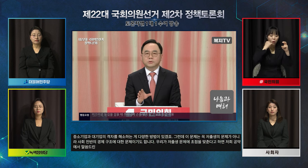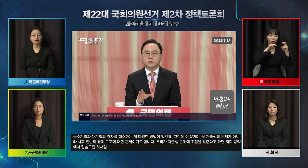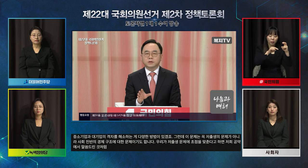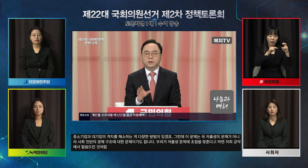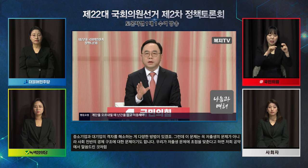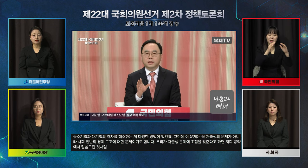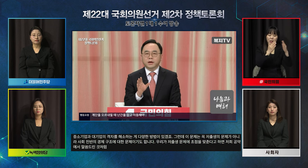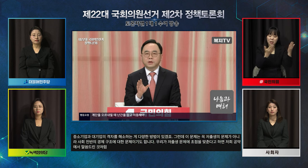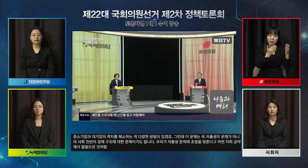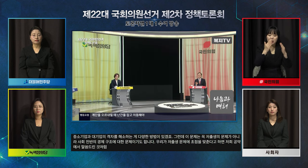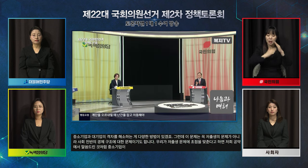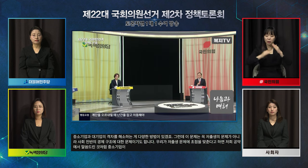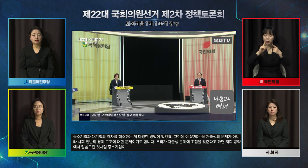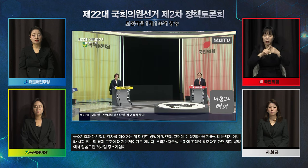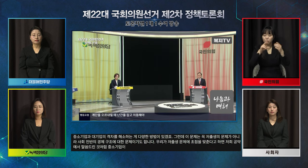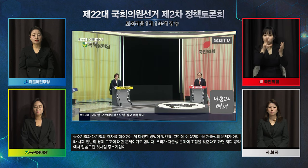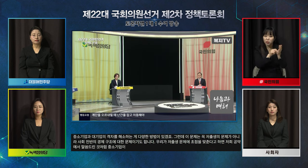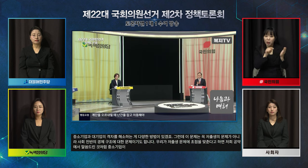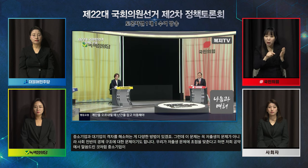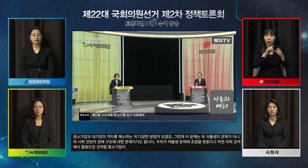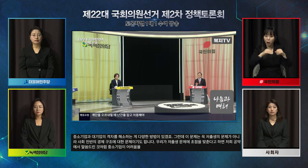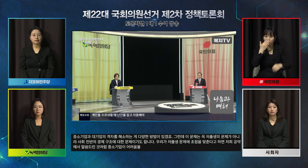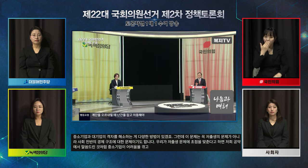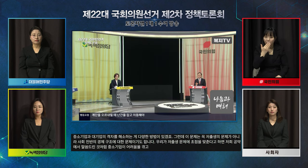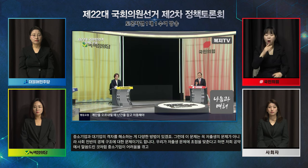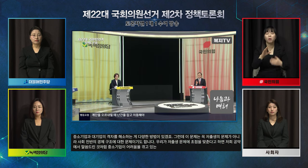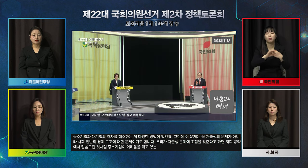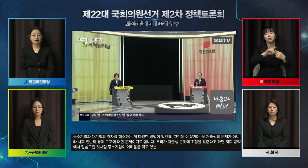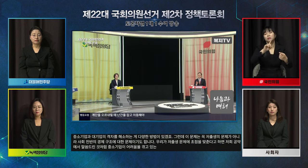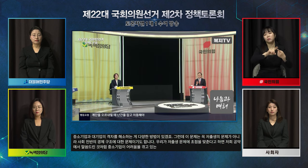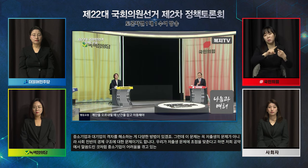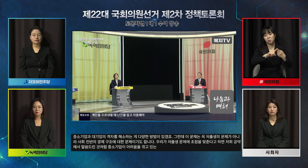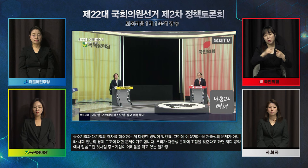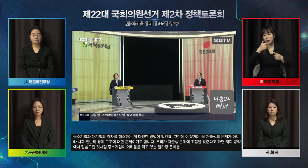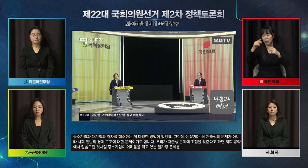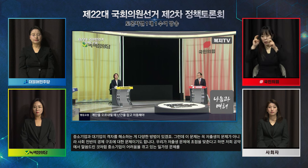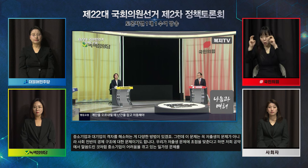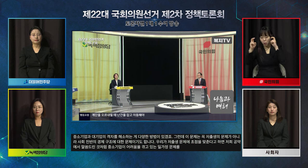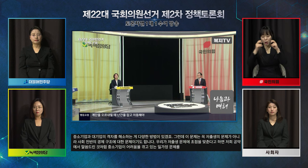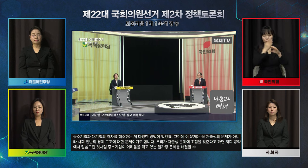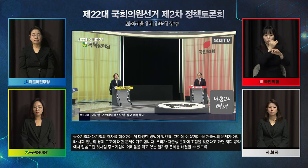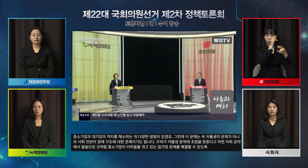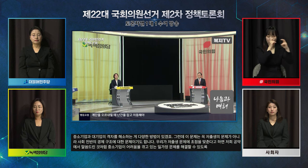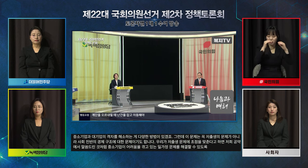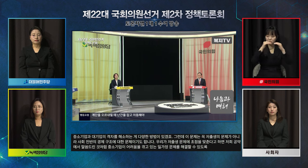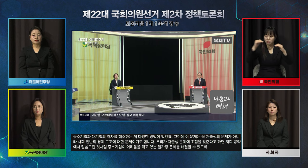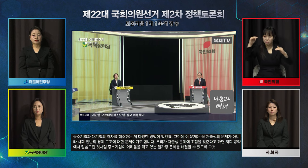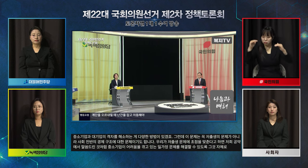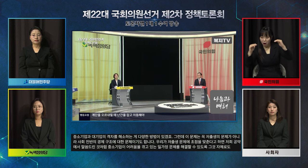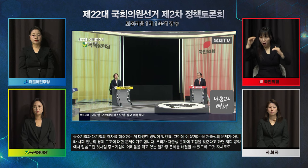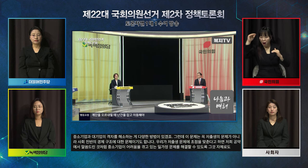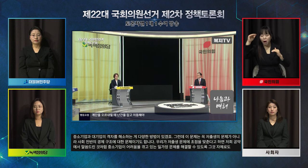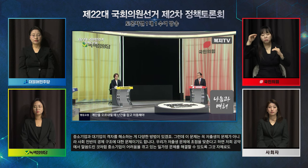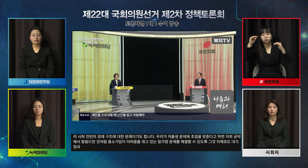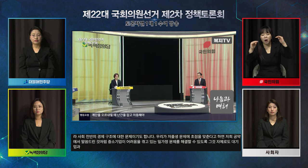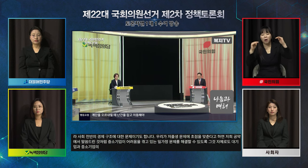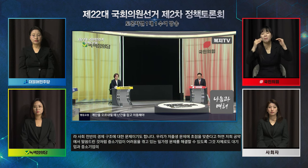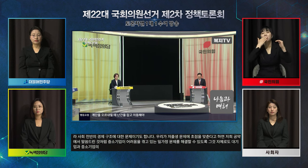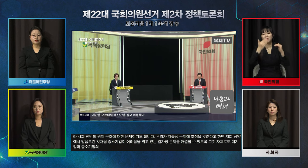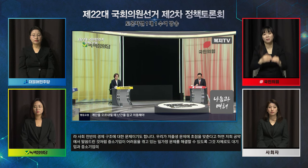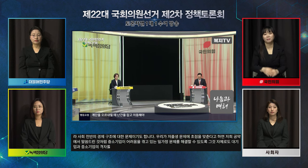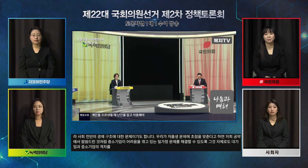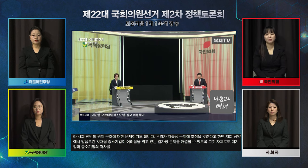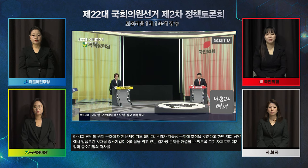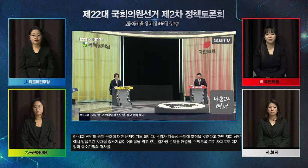일가정 문제를 해결할 수 있다면 그것 자체로도 대기업과 중소기업의 격차를 해소할 수 있는 정책이라고 생각을 합니다.